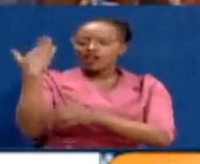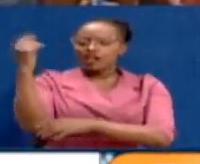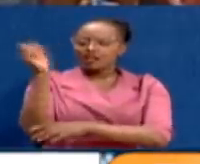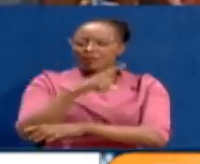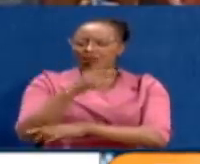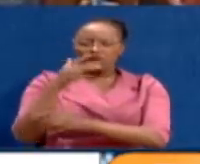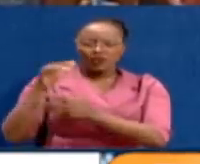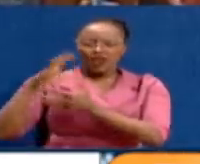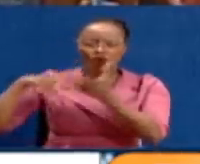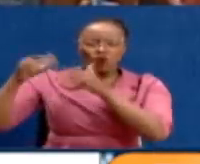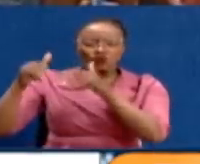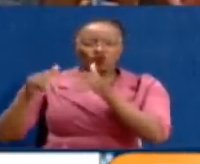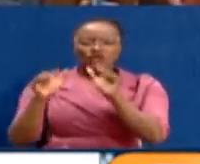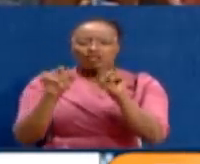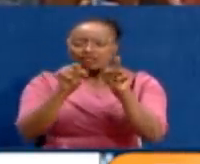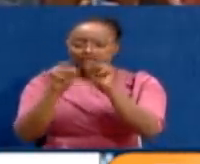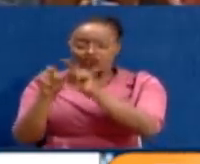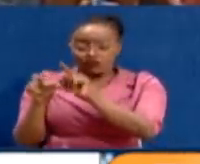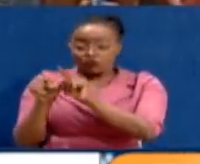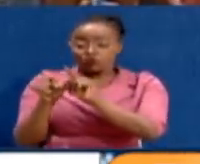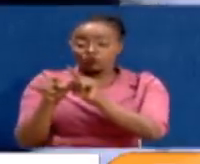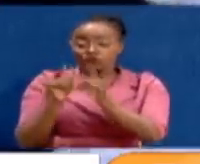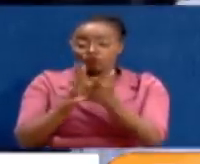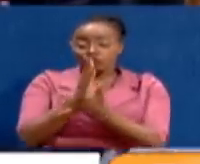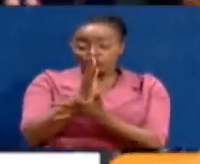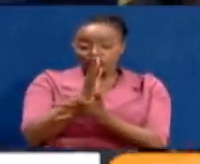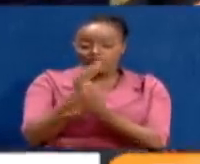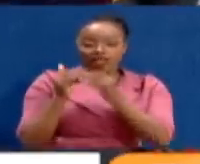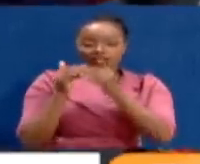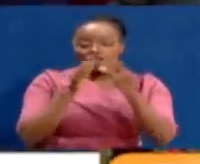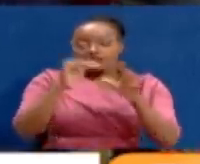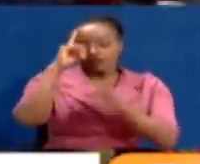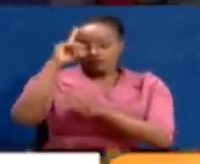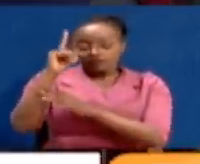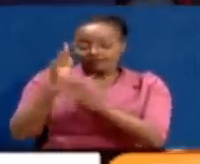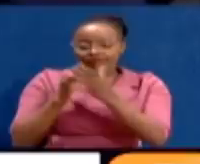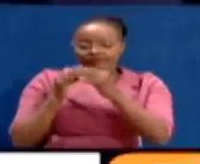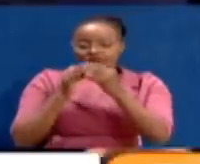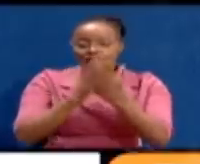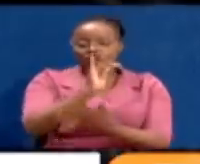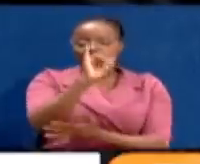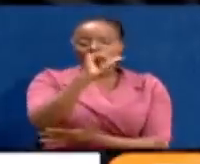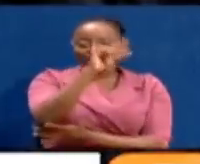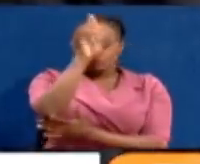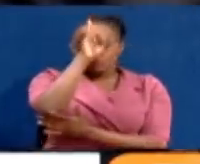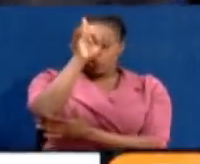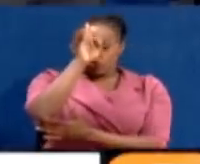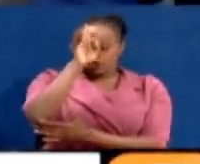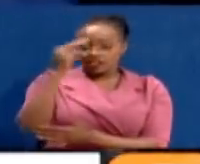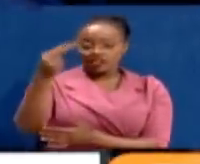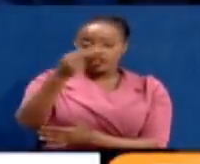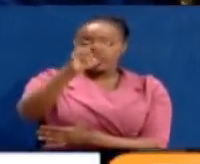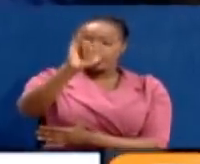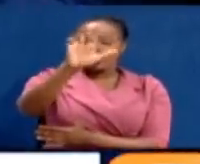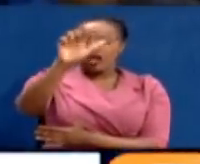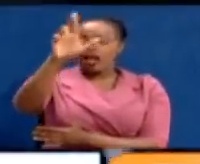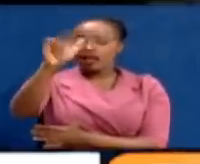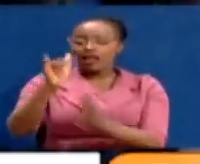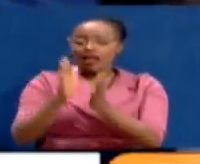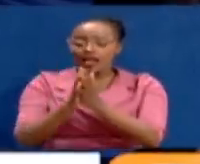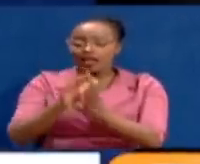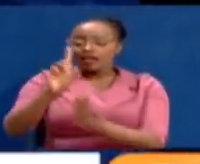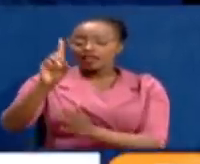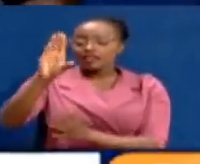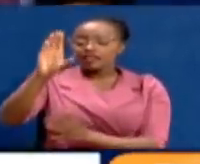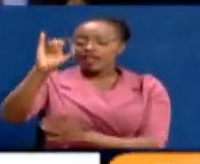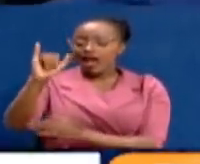tata na wakuu vitengo vya usalama wakiongozwa na inspector general wa polisi Hilary Mutiambai na mkuu kitengo cha